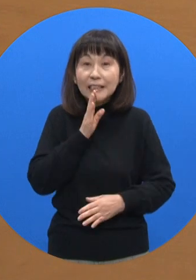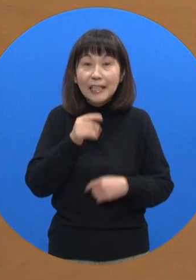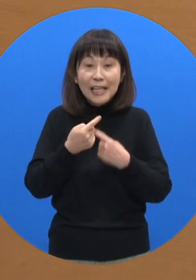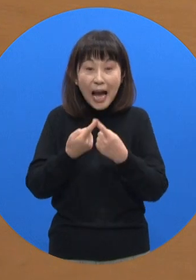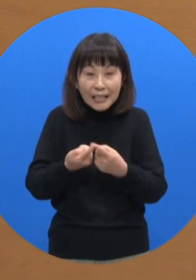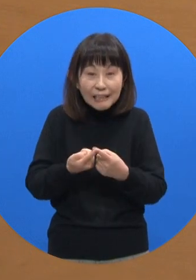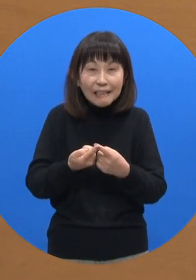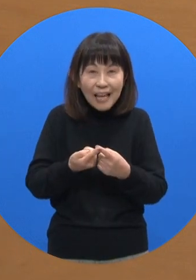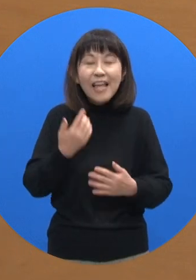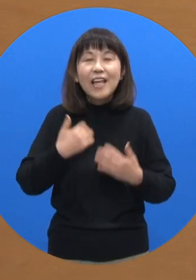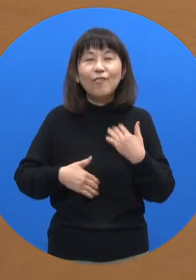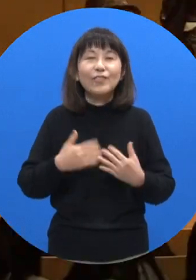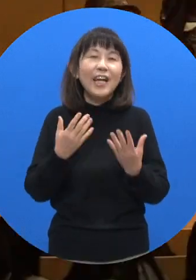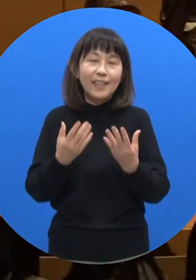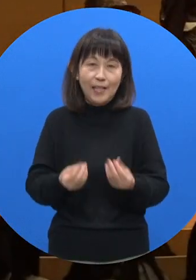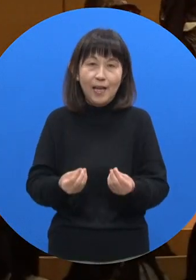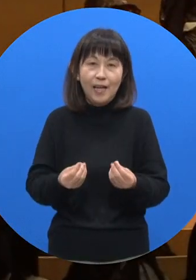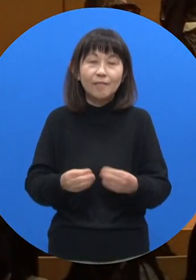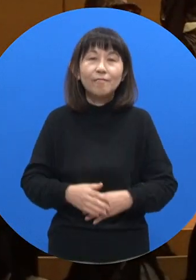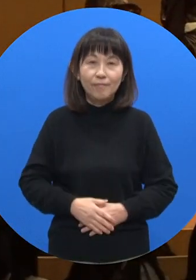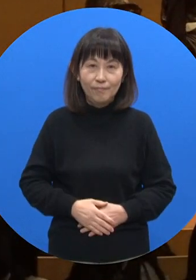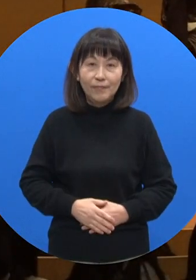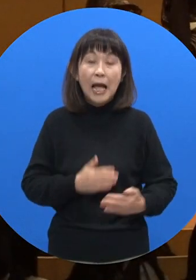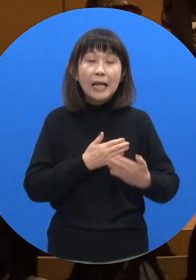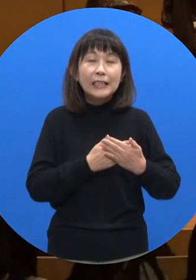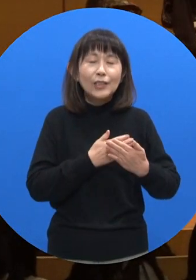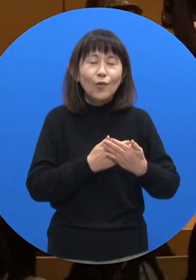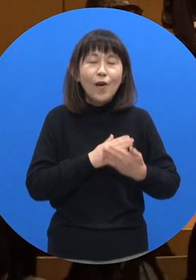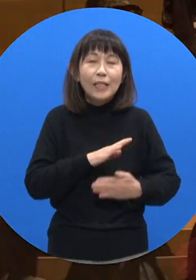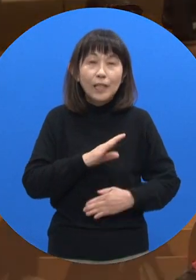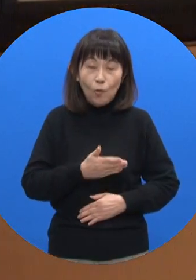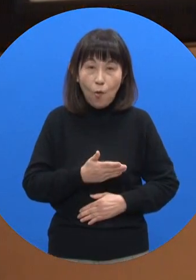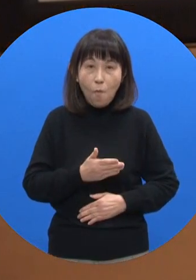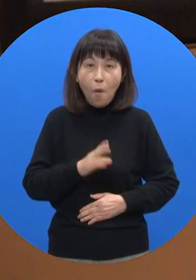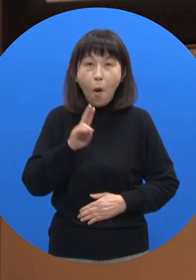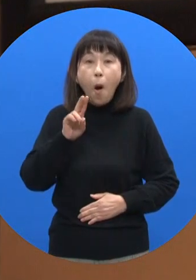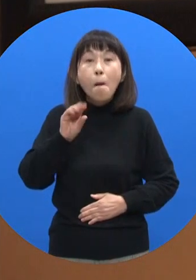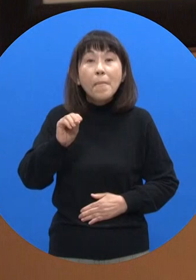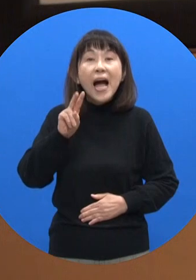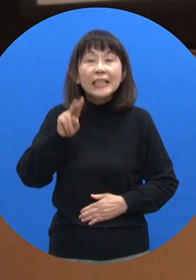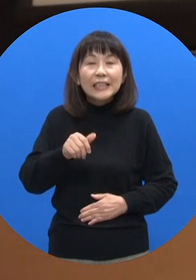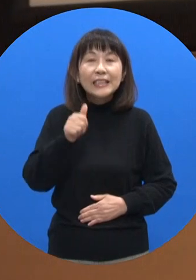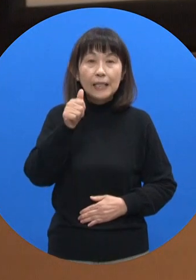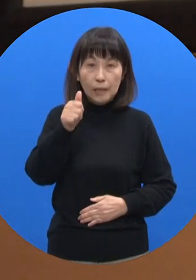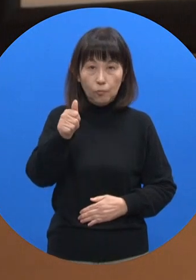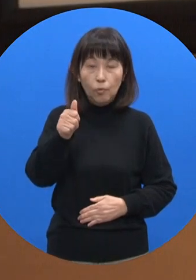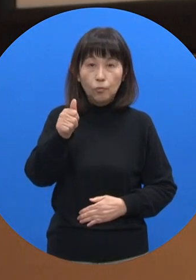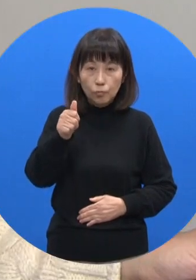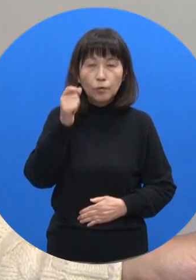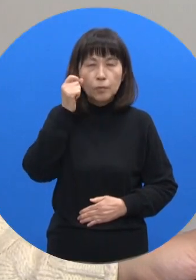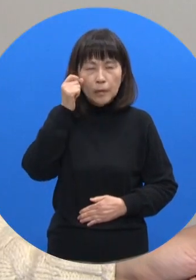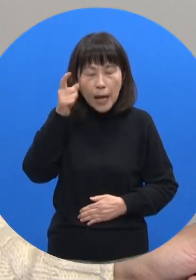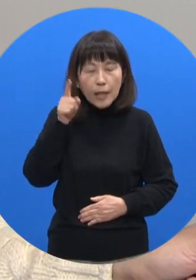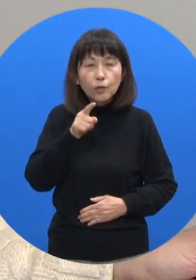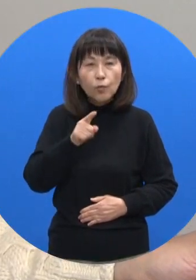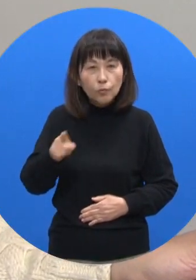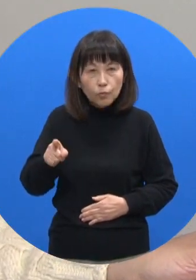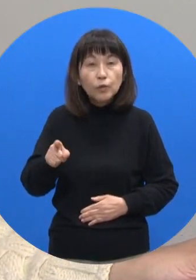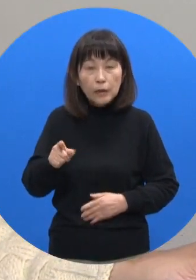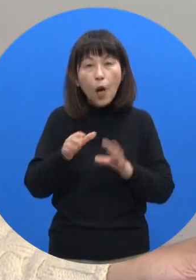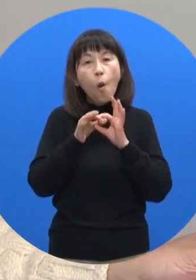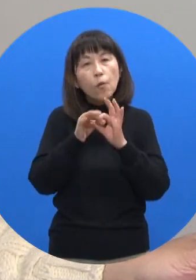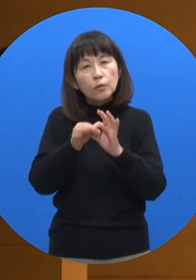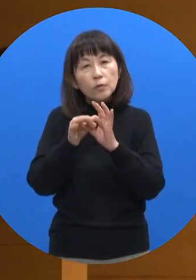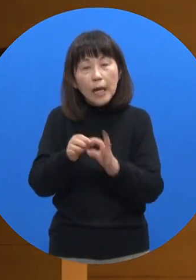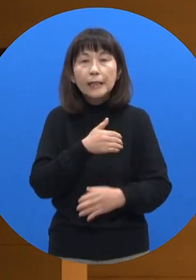気分だったので楽しかったです。 緊張したけど、万里先生っていう、偉人について教えられてよかったな